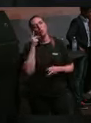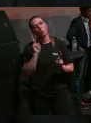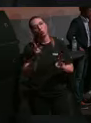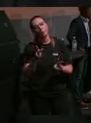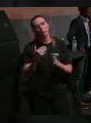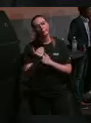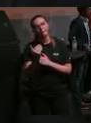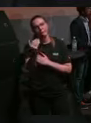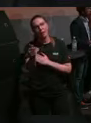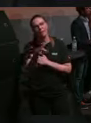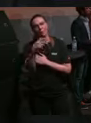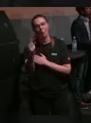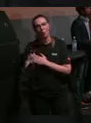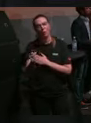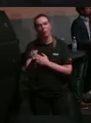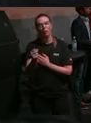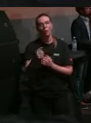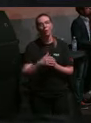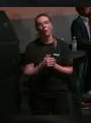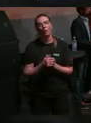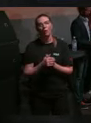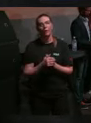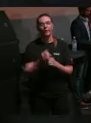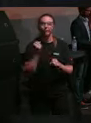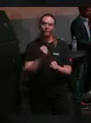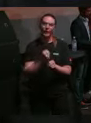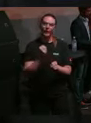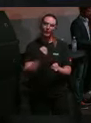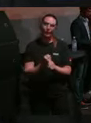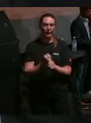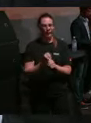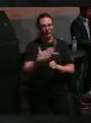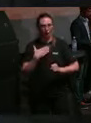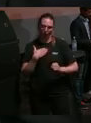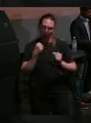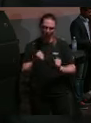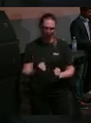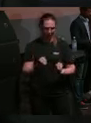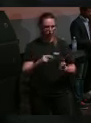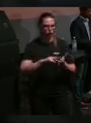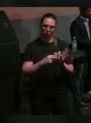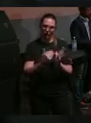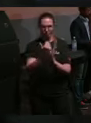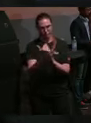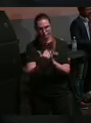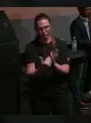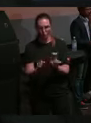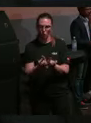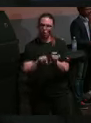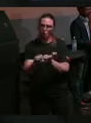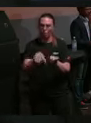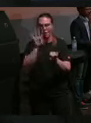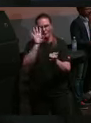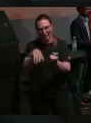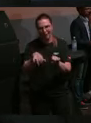på sikt vi nødt til å og forankre dette på en sånn måte at kommunene vet at det der skal dryppe på